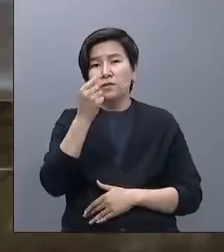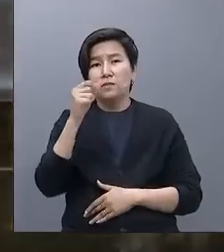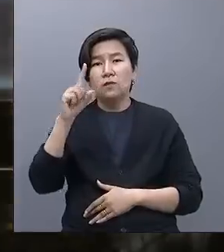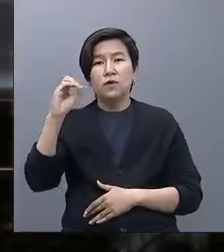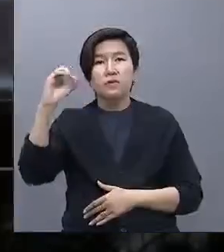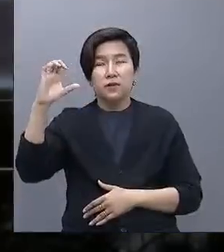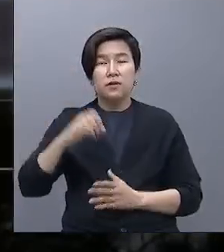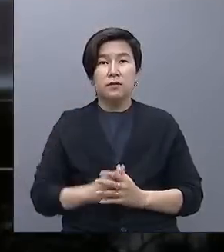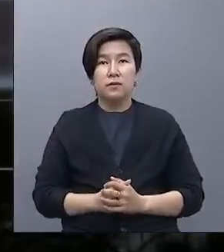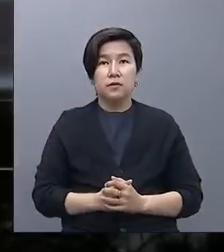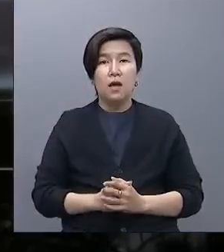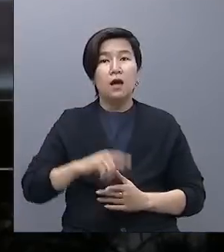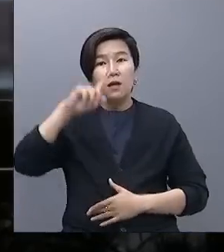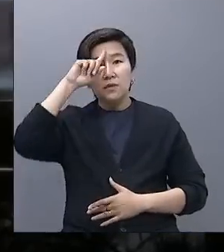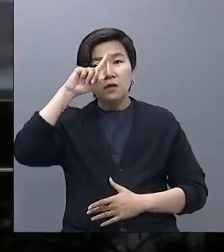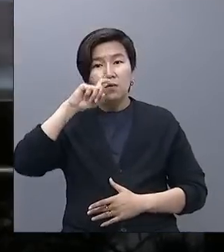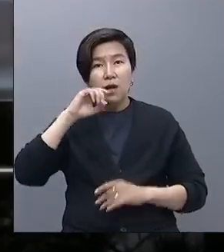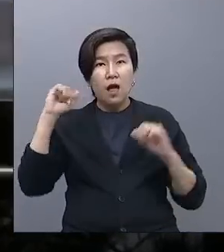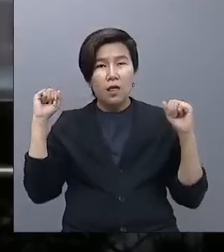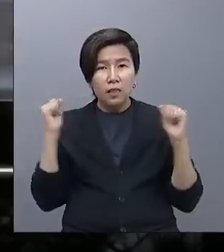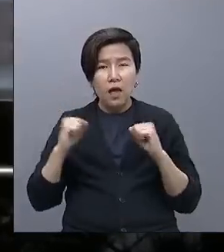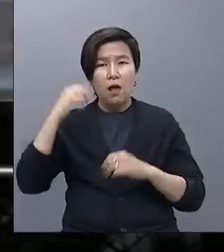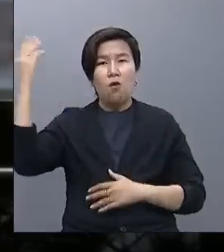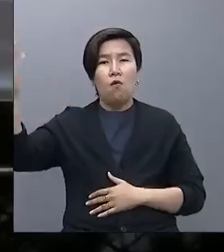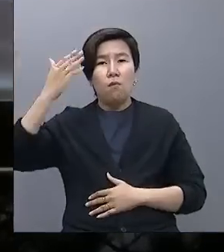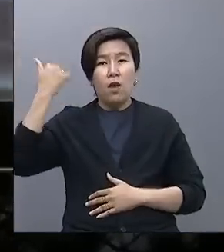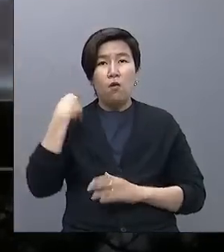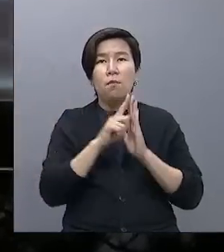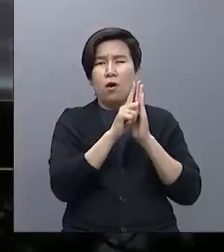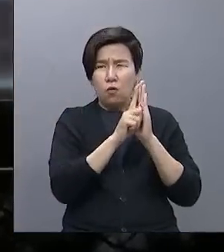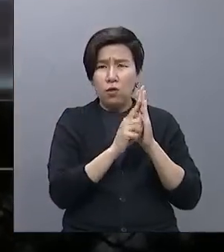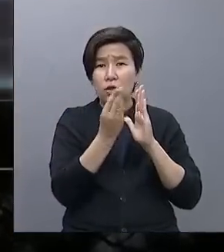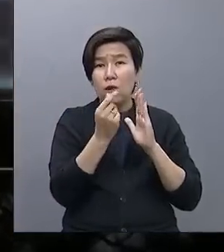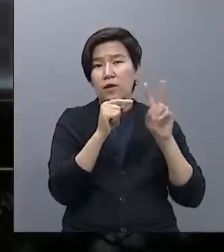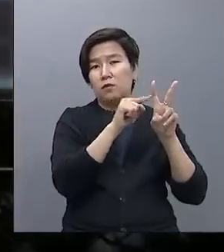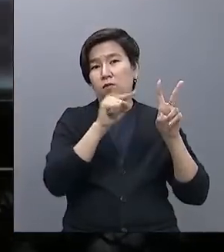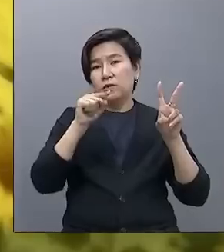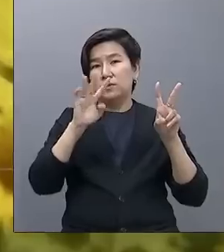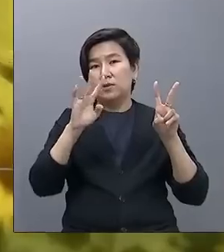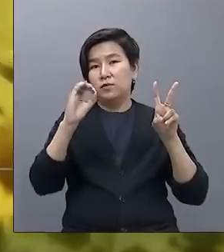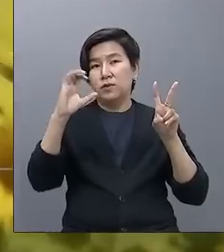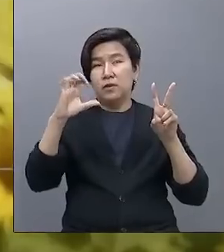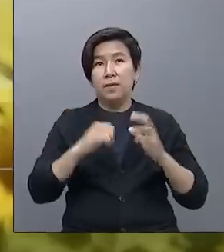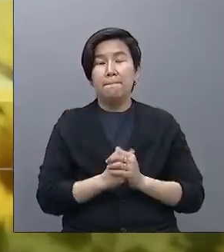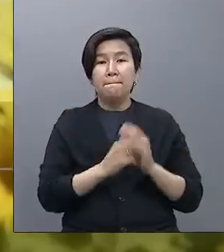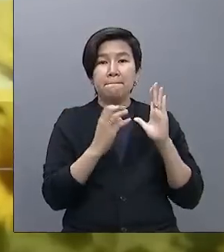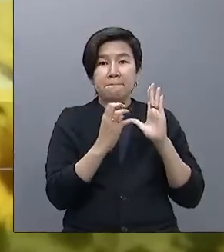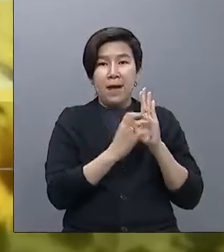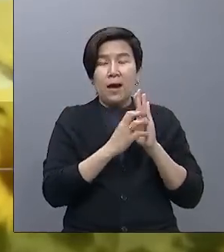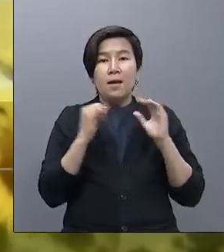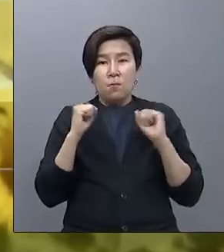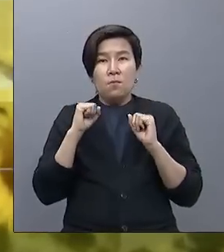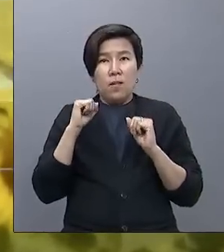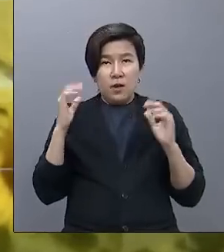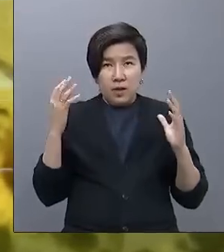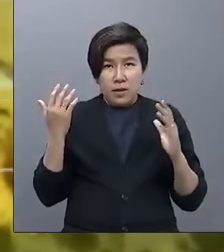เซียสช่วงสุดสัปดาห์นี้อากาศเย็นถึงหนาวและมีลมแรงอุณหภูมิจะลดลงอีก 2-4 องศาภาคกลางอากาศเย็นกับมีหม